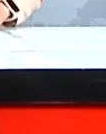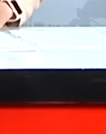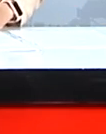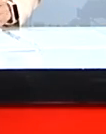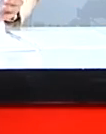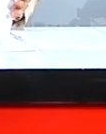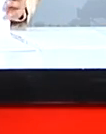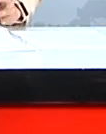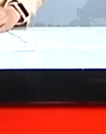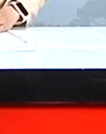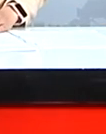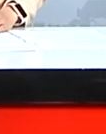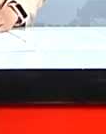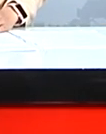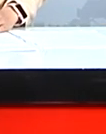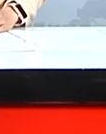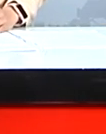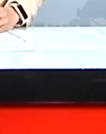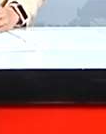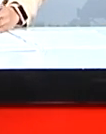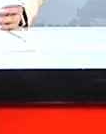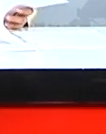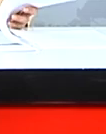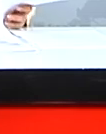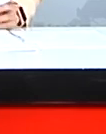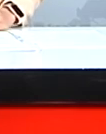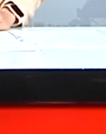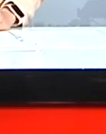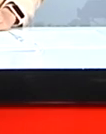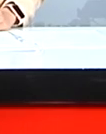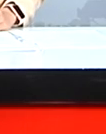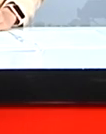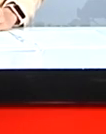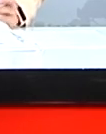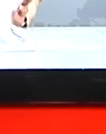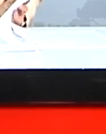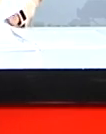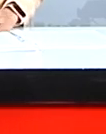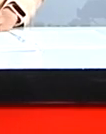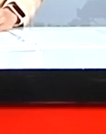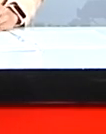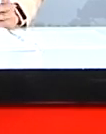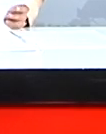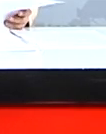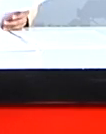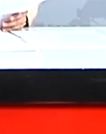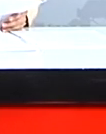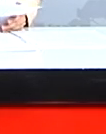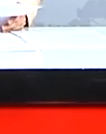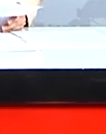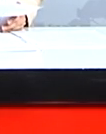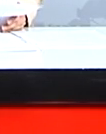กของสบคนะคะนายแพทย์ทวีสินวิษณุโยธินนั่นเองนะคะยืนยันว่าตอนนี้เนี่ยยอดของ